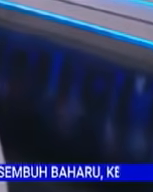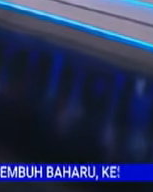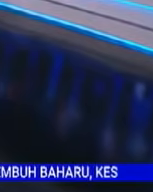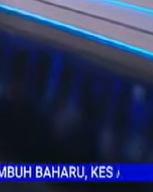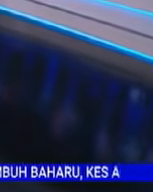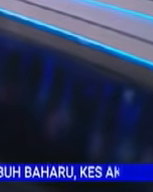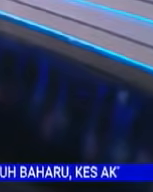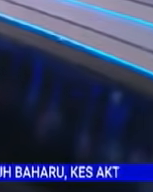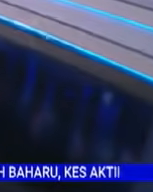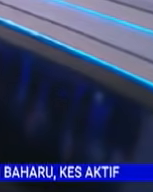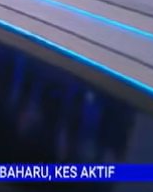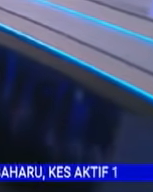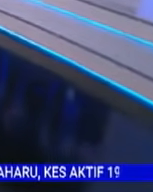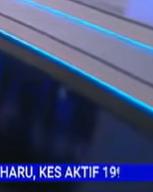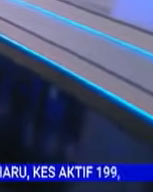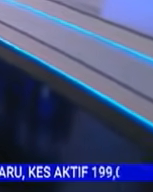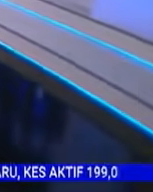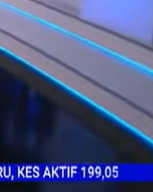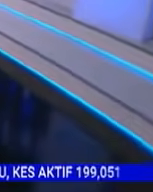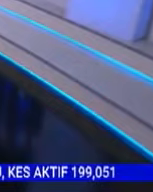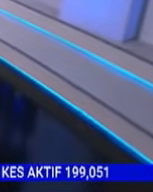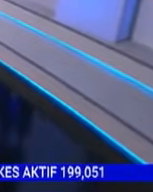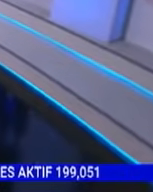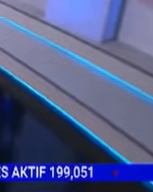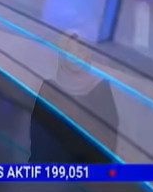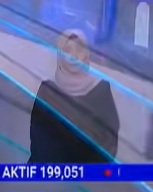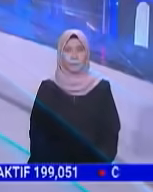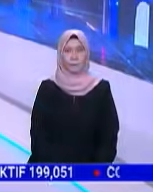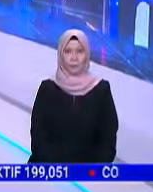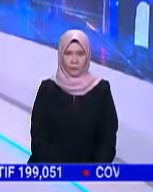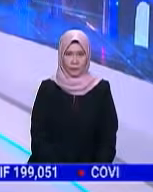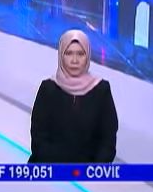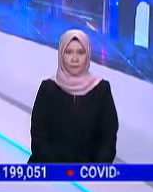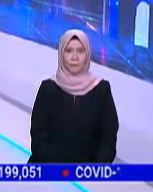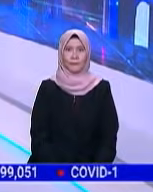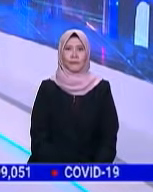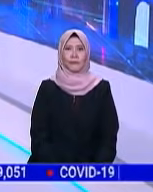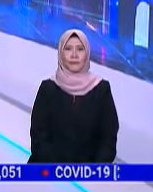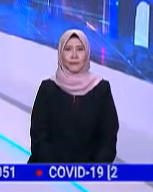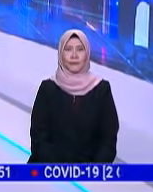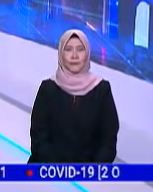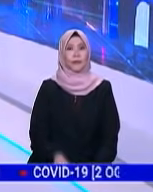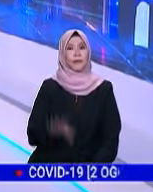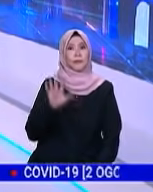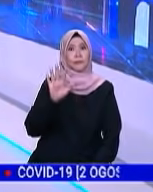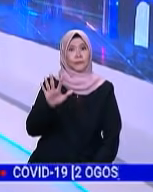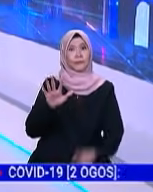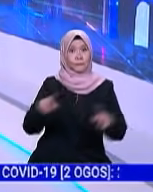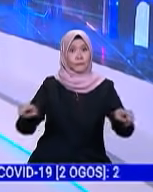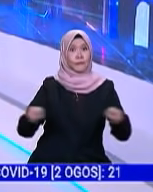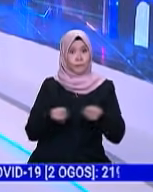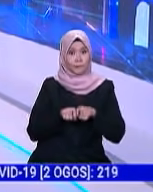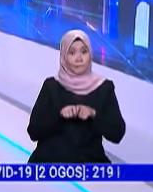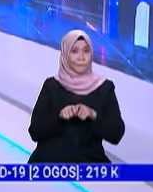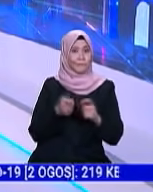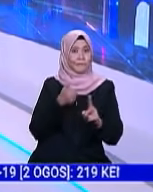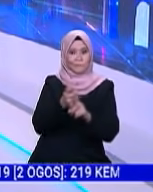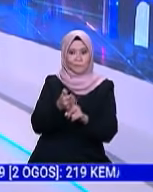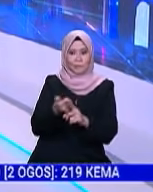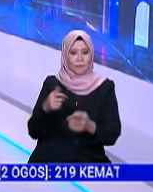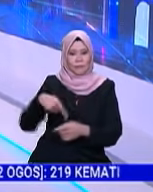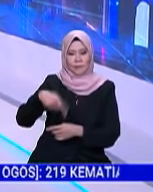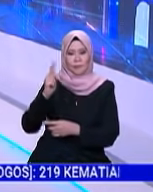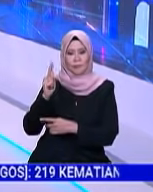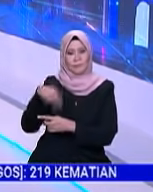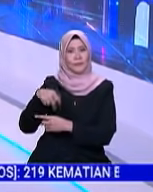Lima 5 lokaliti dikenakan Perintah Kawalan